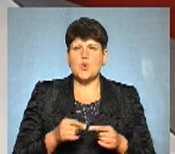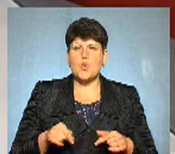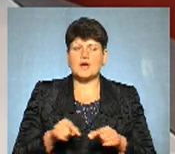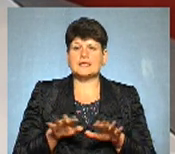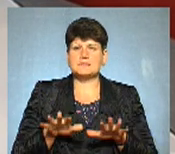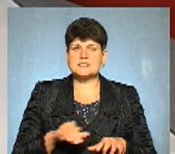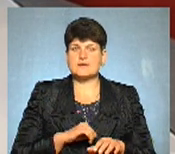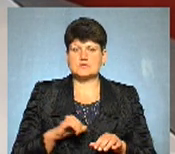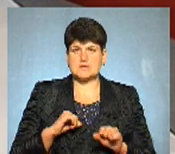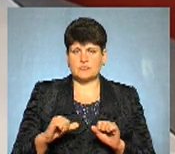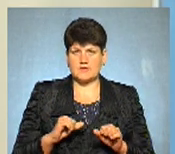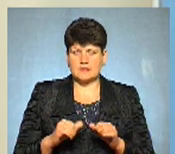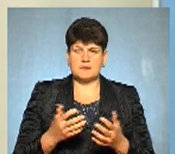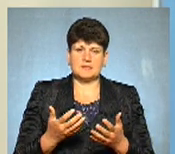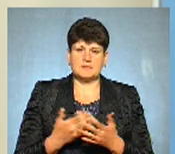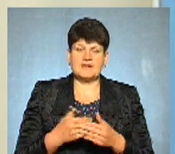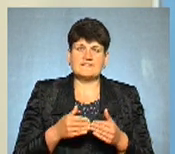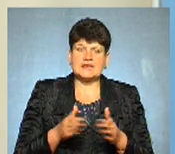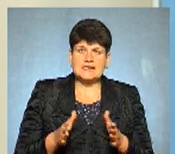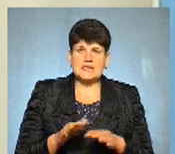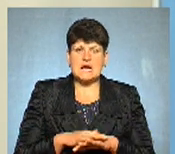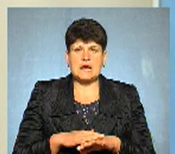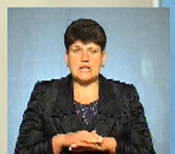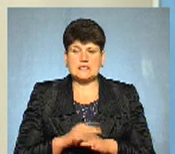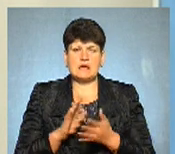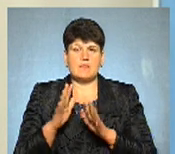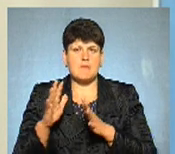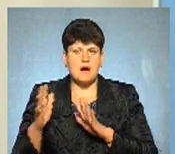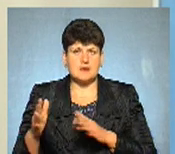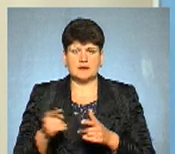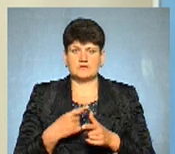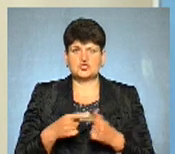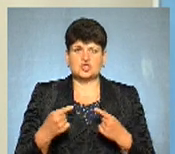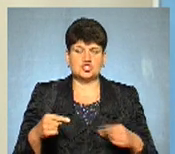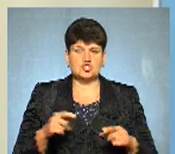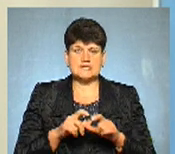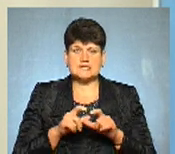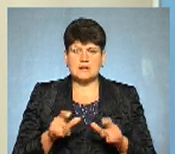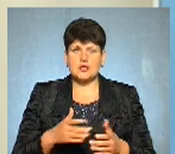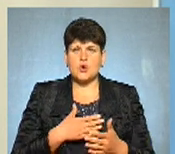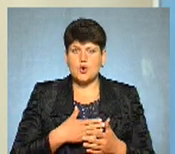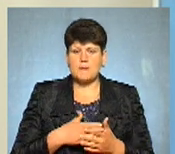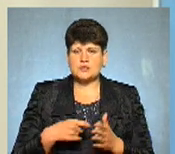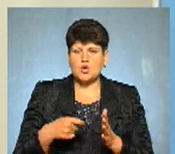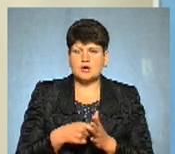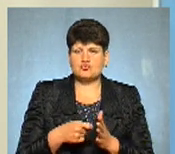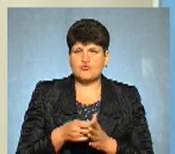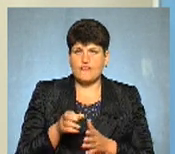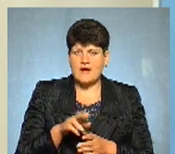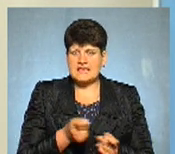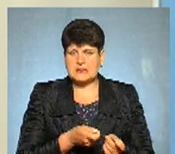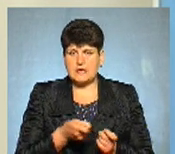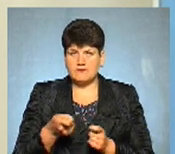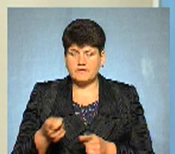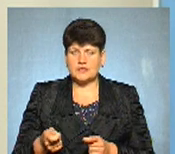щодо відкриття, наприклад, тих же самих ринків чи парків, ну, чи, скажімо, інших закладів громадського харчування на винос.